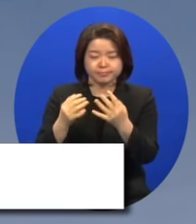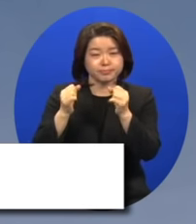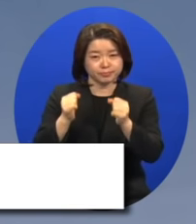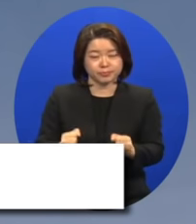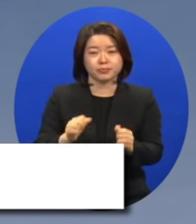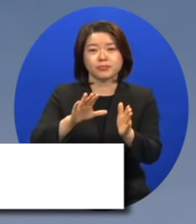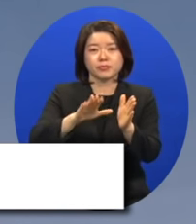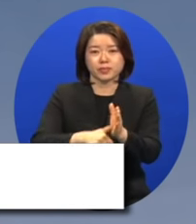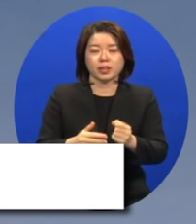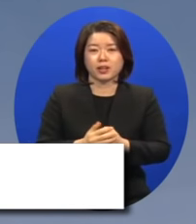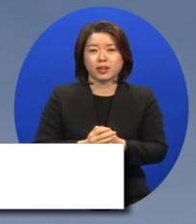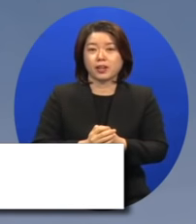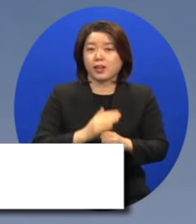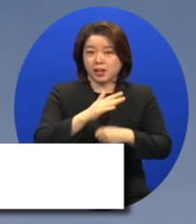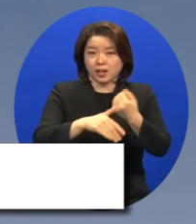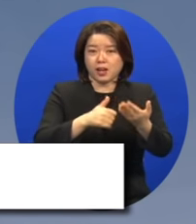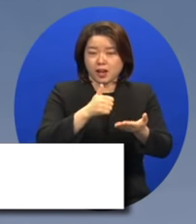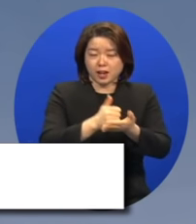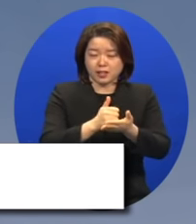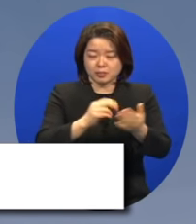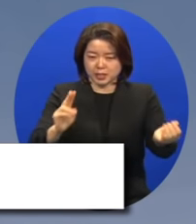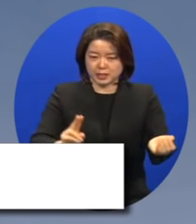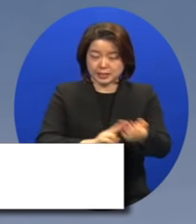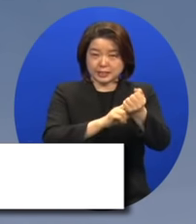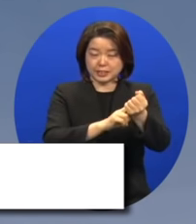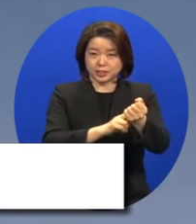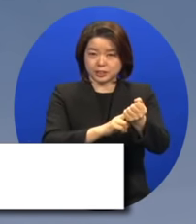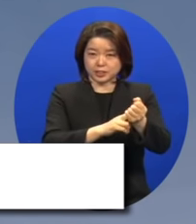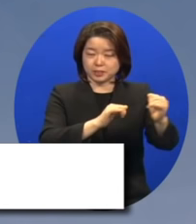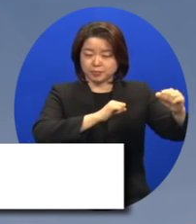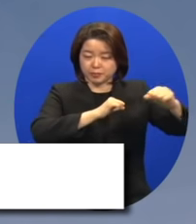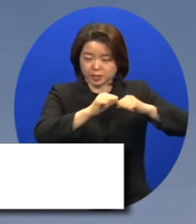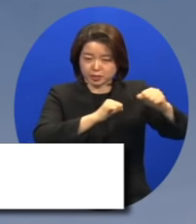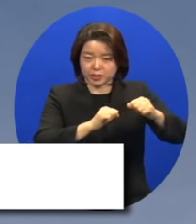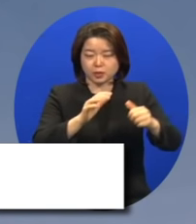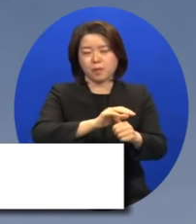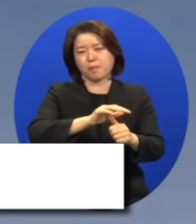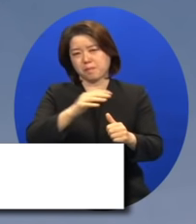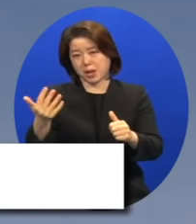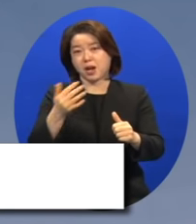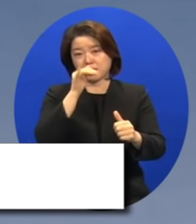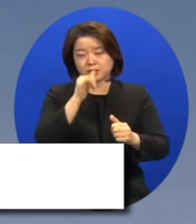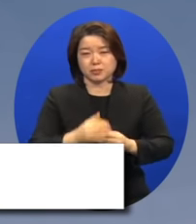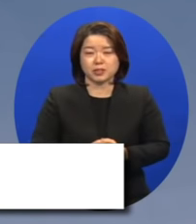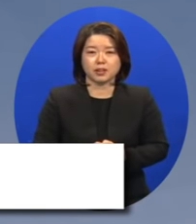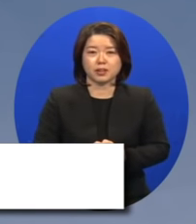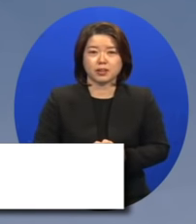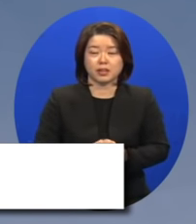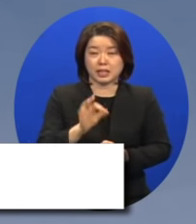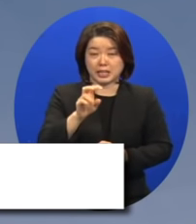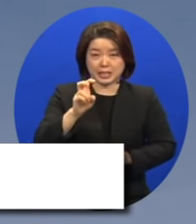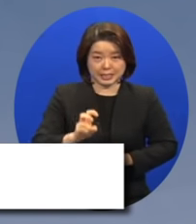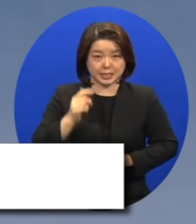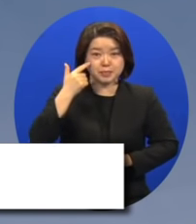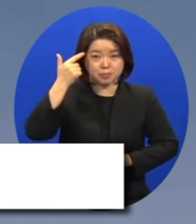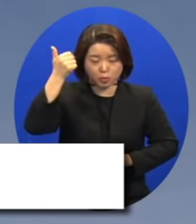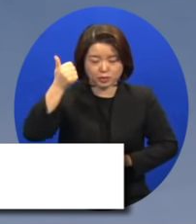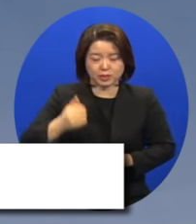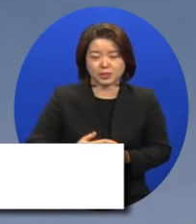하나님의기적적인개입으로석방되기전까지북한수용소에2년6개월동안수감되어있었습니다 .그는 요즘